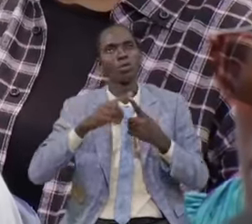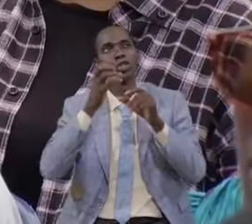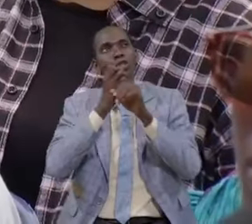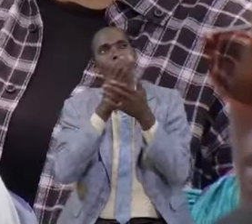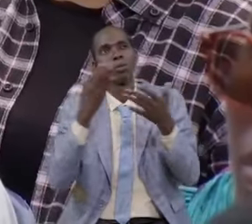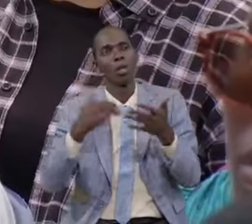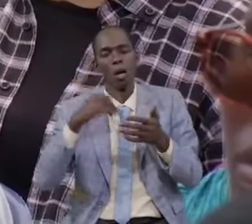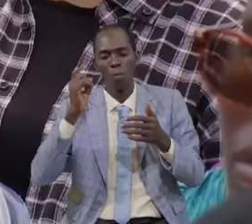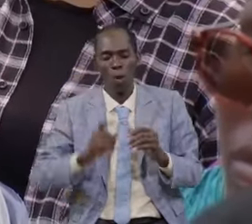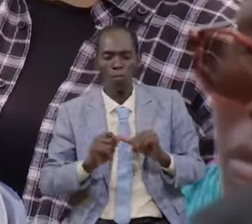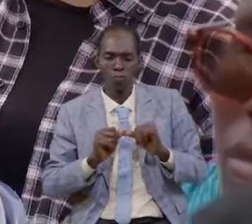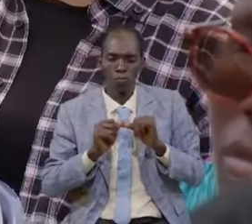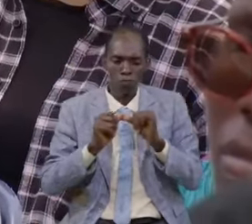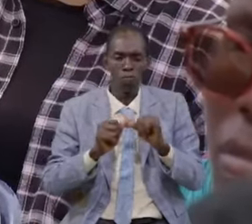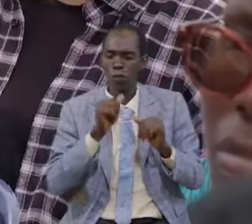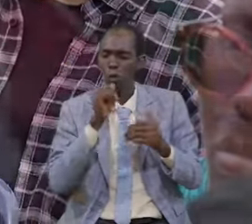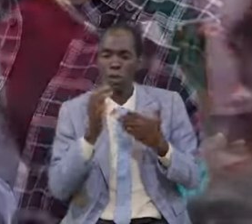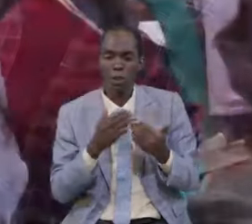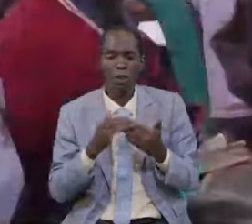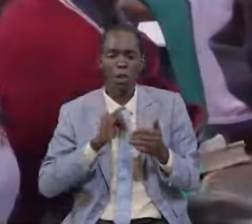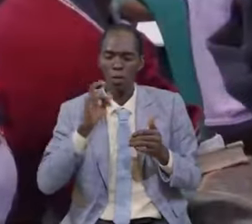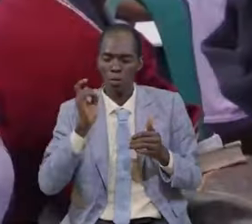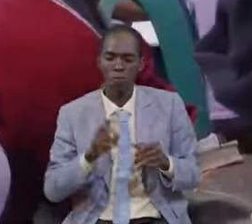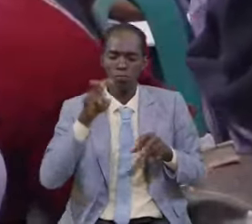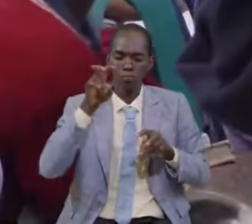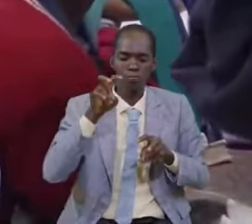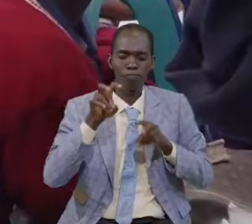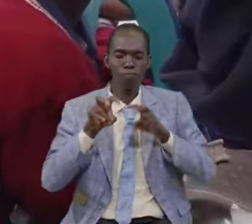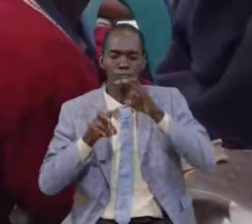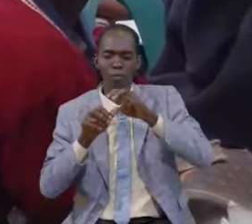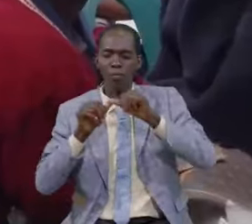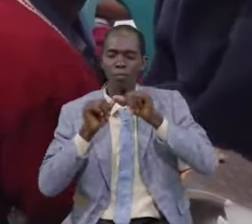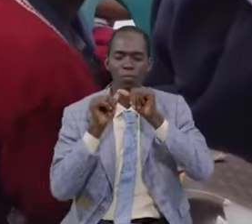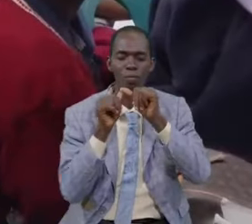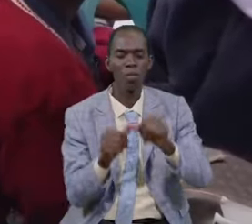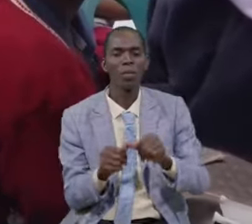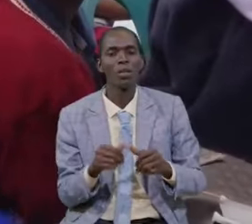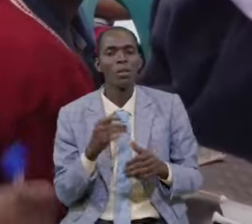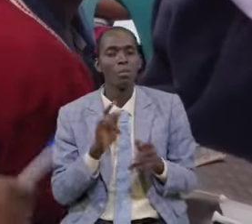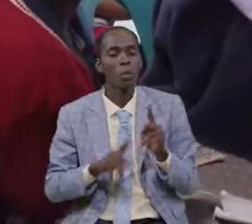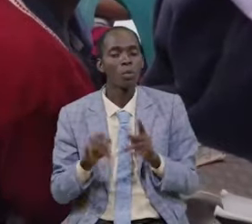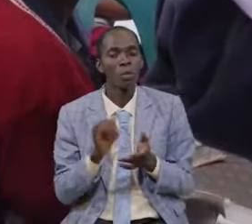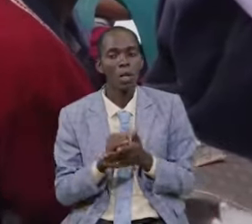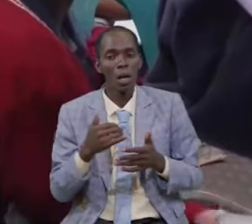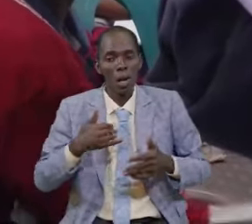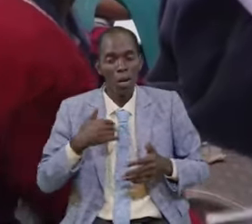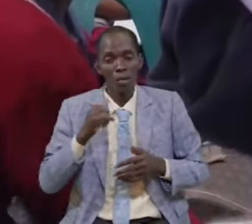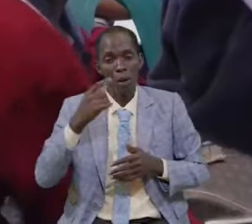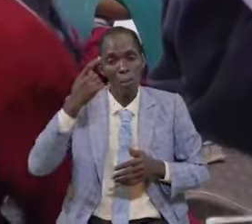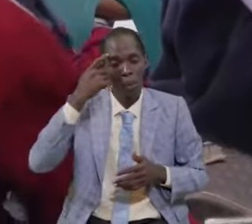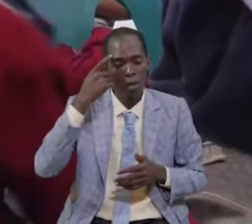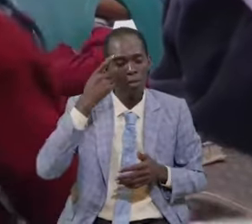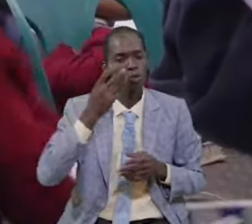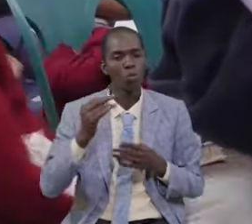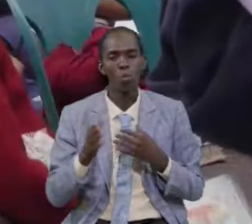encore parcourir une autre distance. Ceux-là qui ont l'esprit, la pensée, peu importe ce qu'ils ont fait, oh, je vais aller un peu plus loin, je vais faire